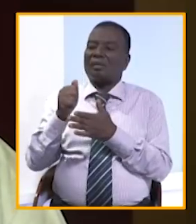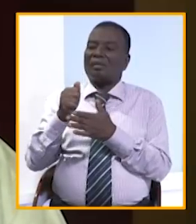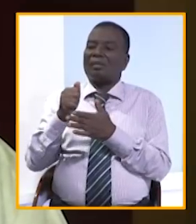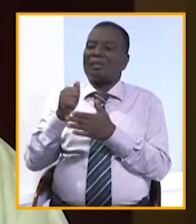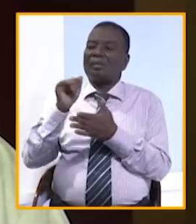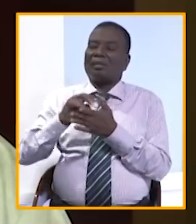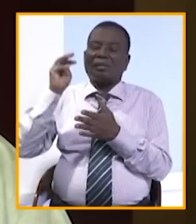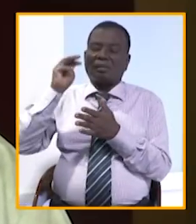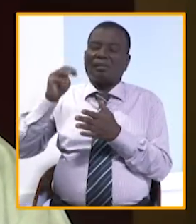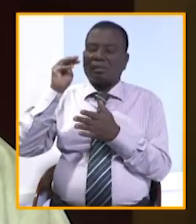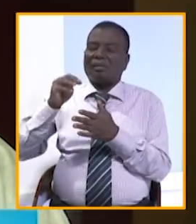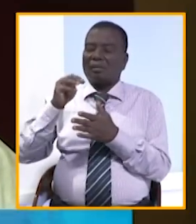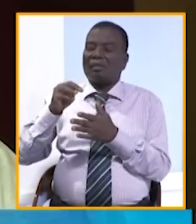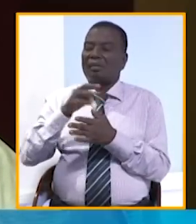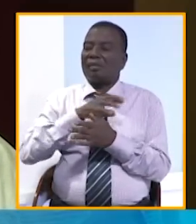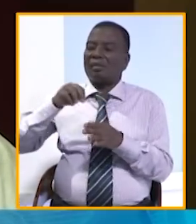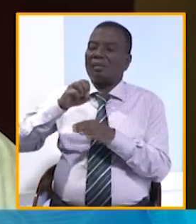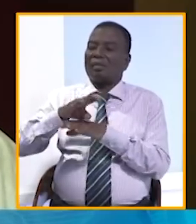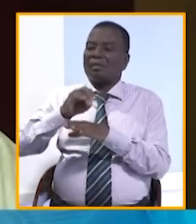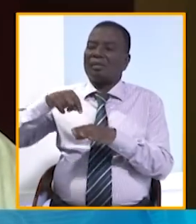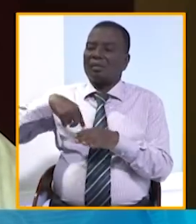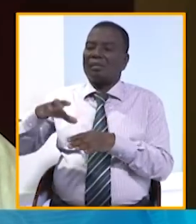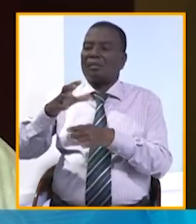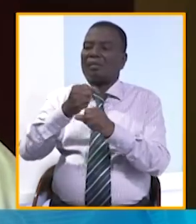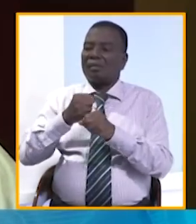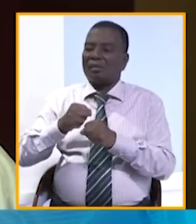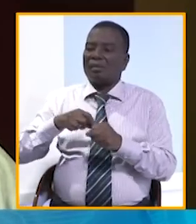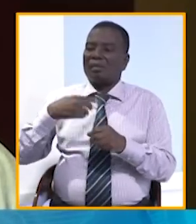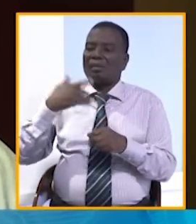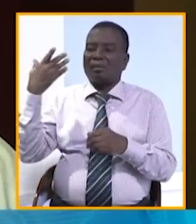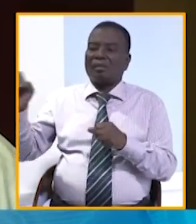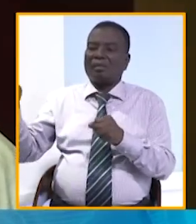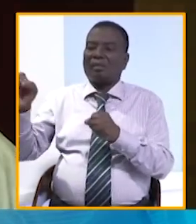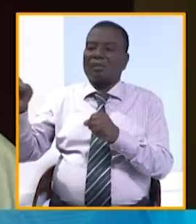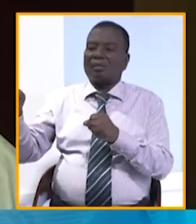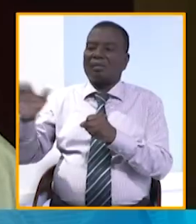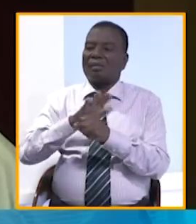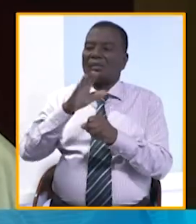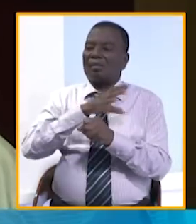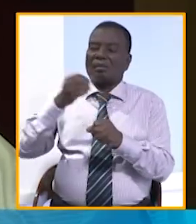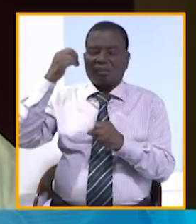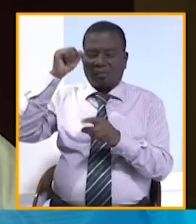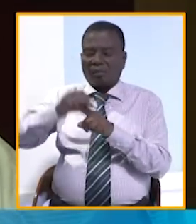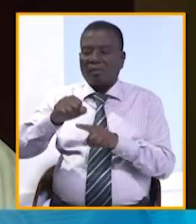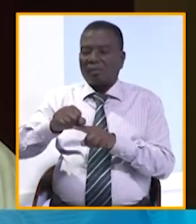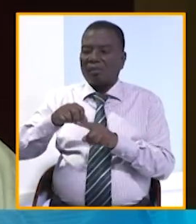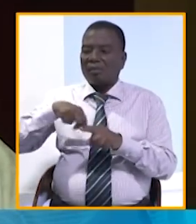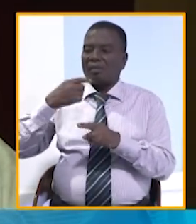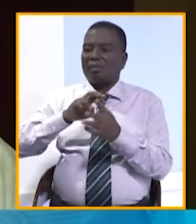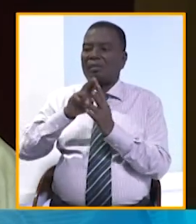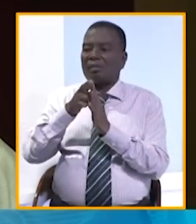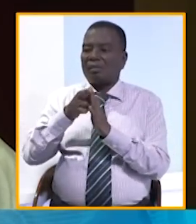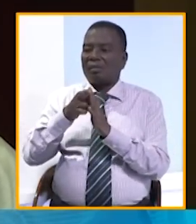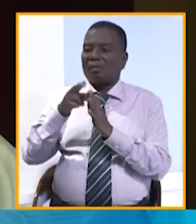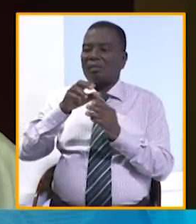Ces messages et les conseils que nous avons reçus ne seront qu'un complément pour notre sujet qui est notre rôle, nous, en